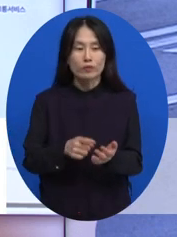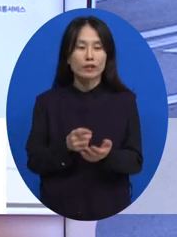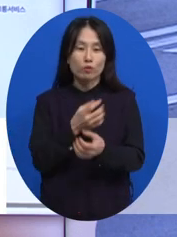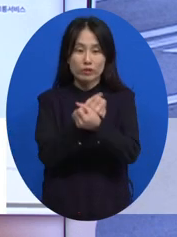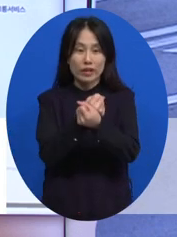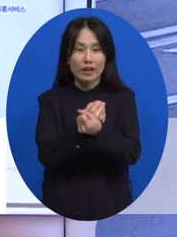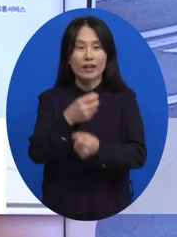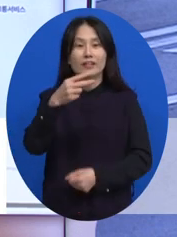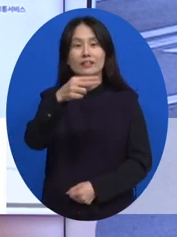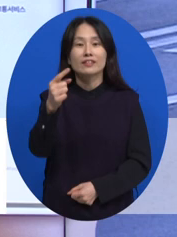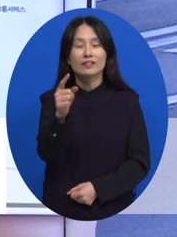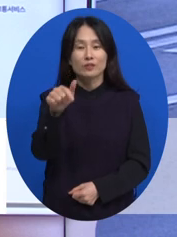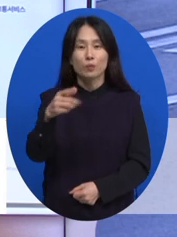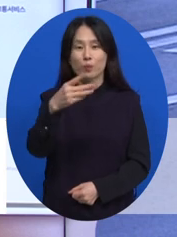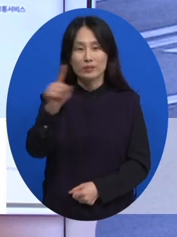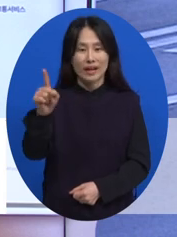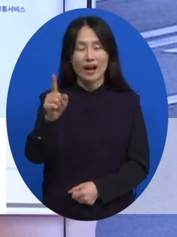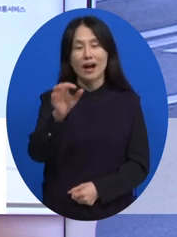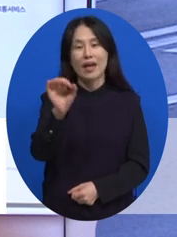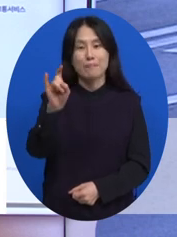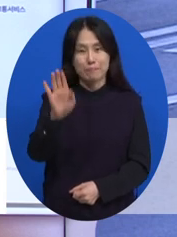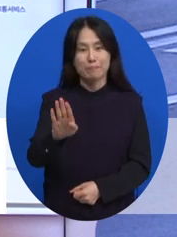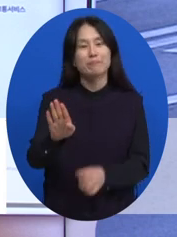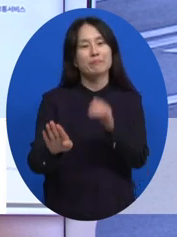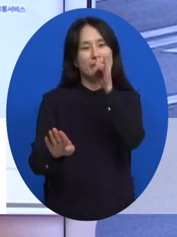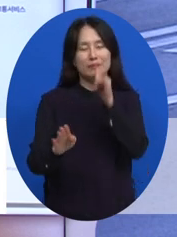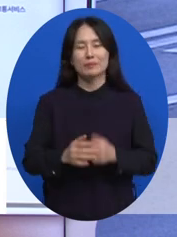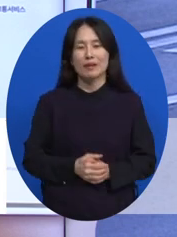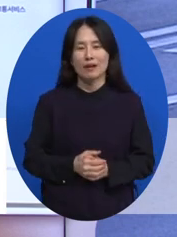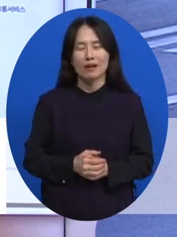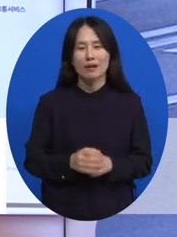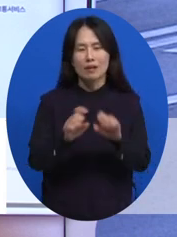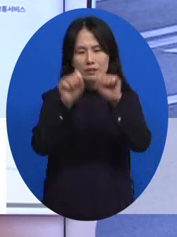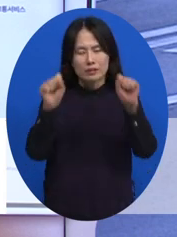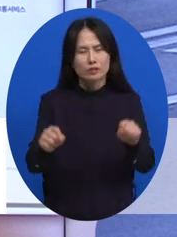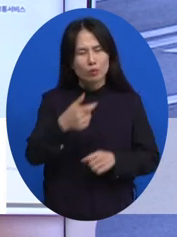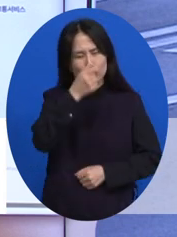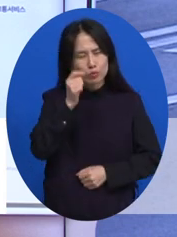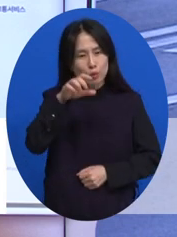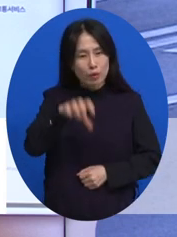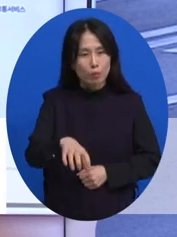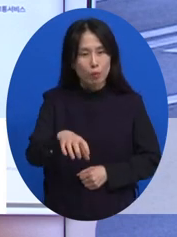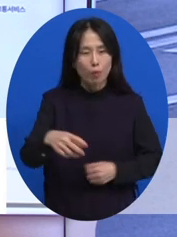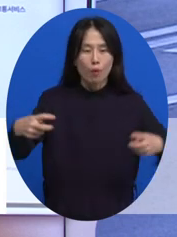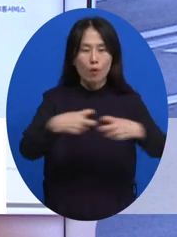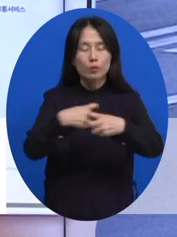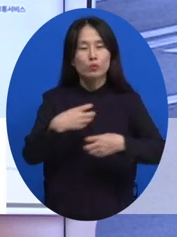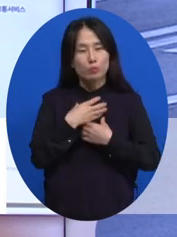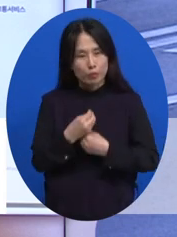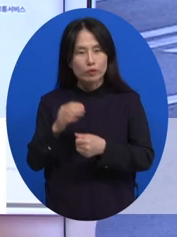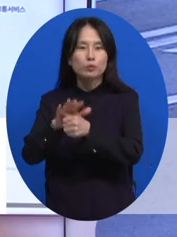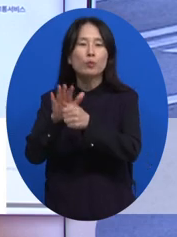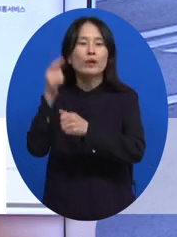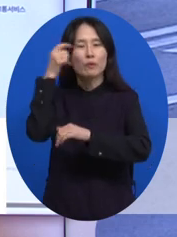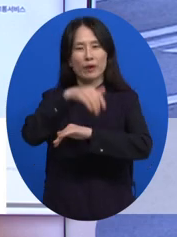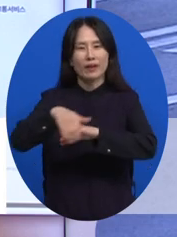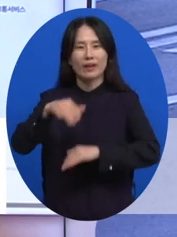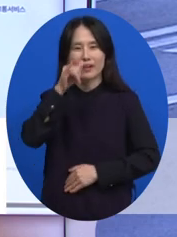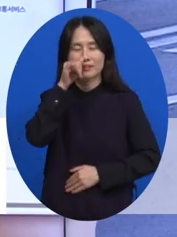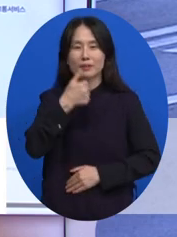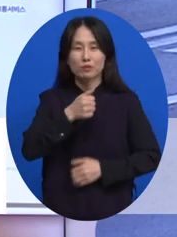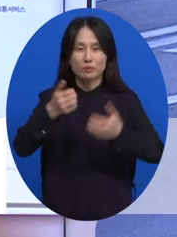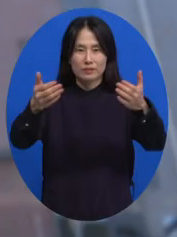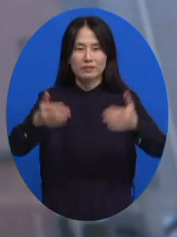7일 출시됐습니다. 대중교통 인프라가 부족한 지역의 도민들에게 교통 편의를 제공할 예정입니다. 서문영 기자가 취재했습니다.